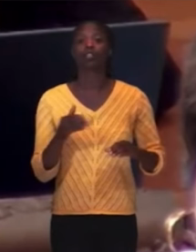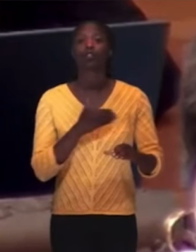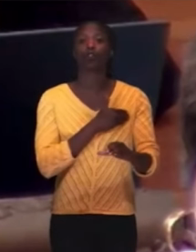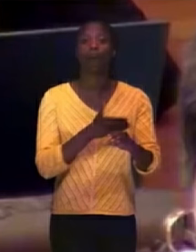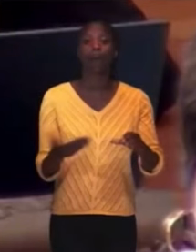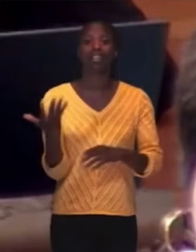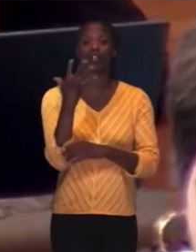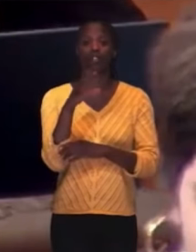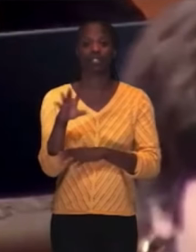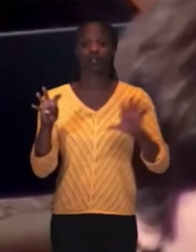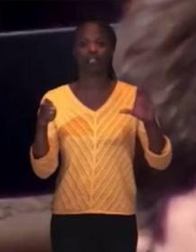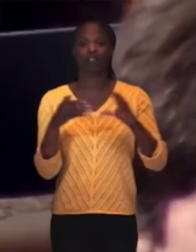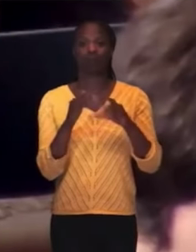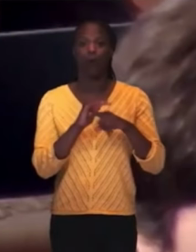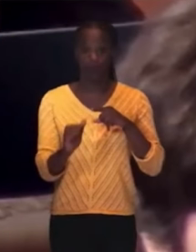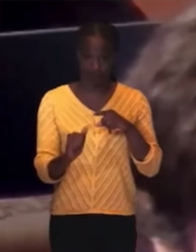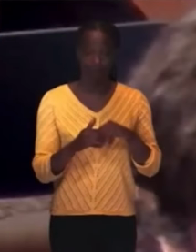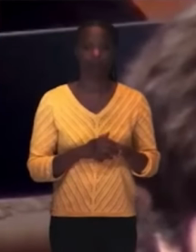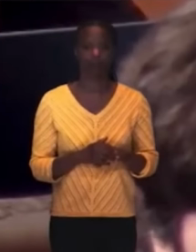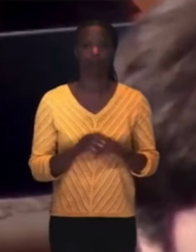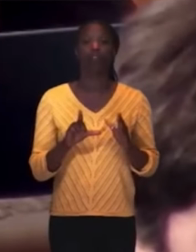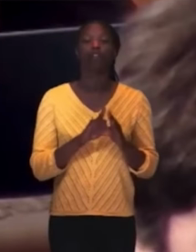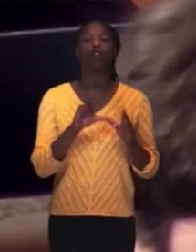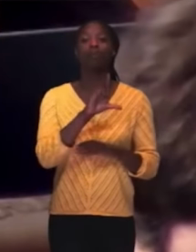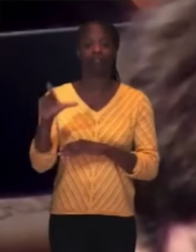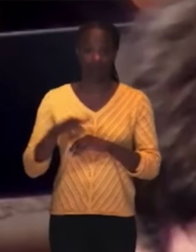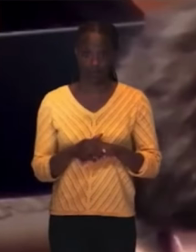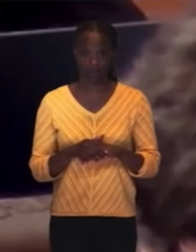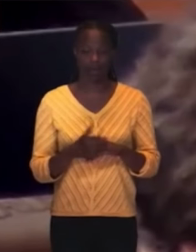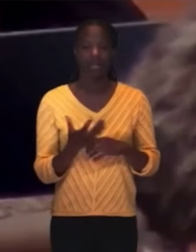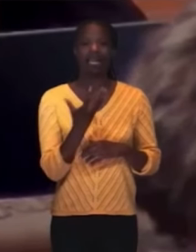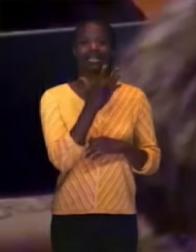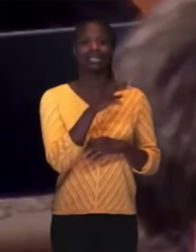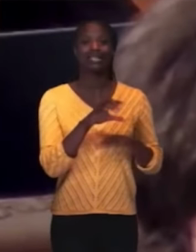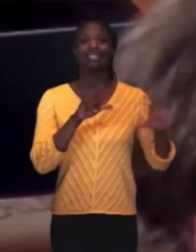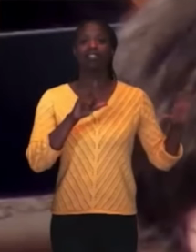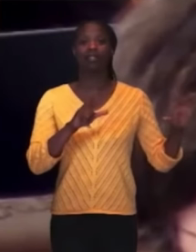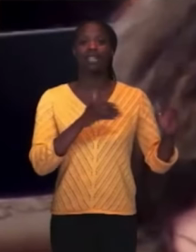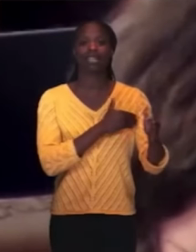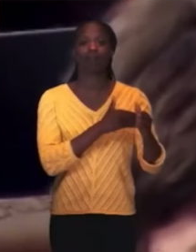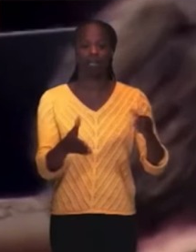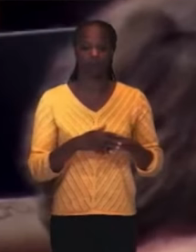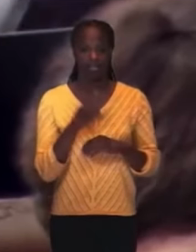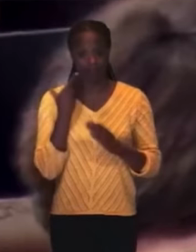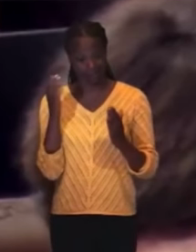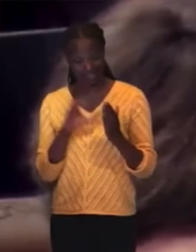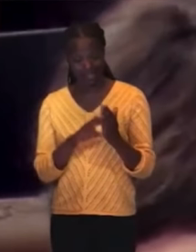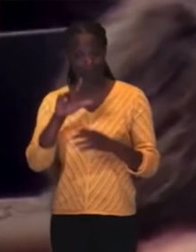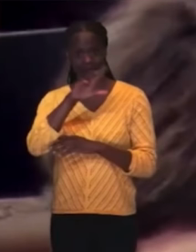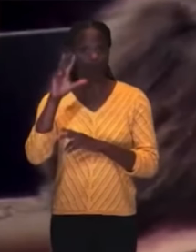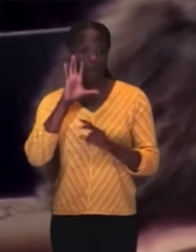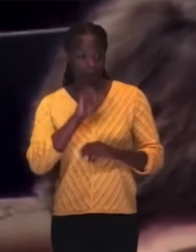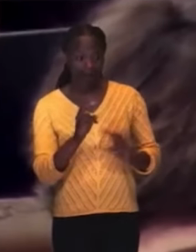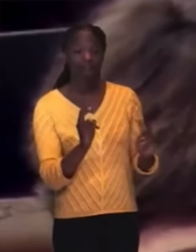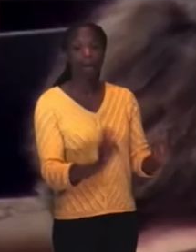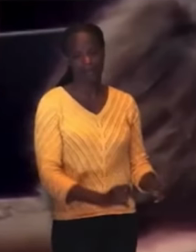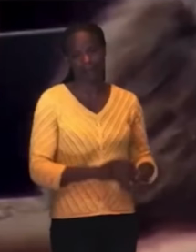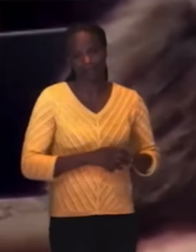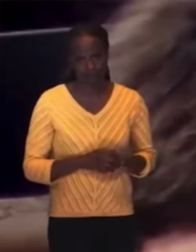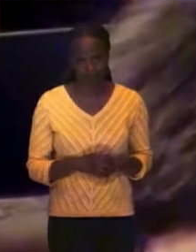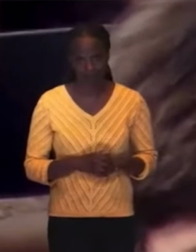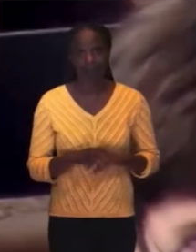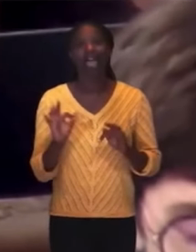qui ont été réalisés. En 2022, c'est 57 190. Donc sur le chapitre 23, ça baisse. Ça augmente sur ce qu'on